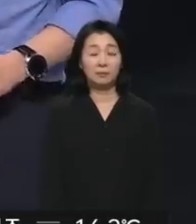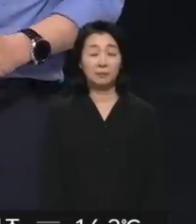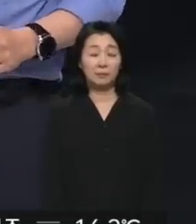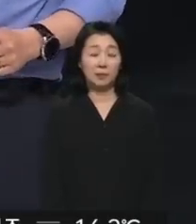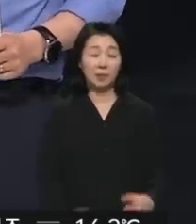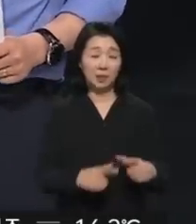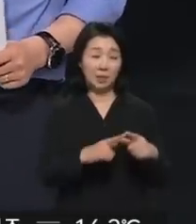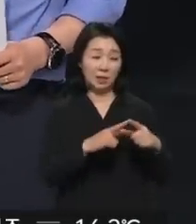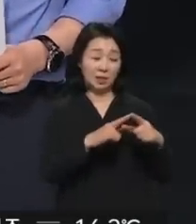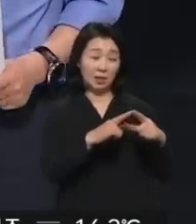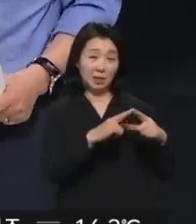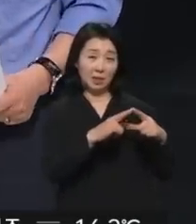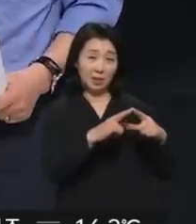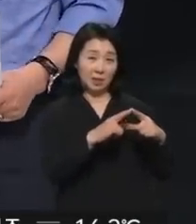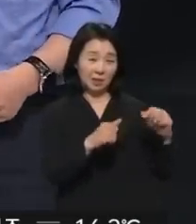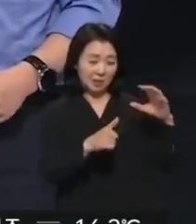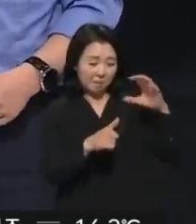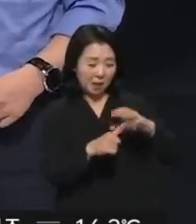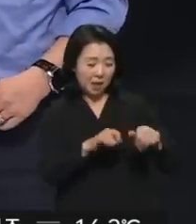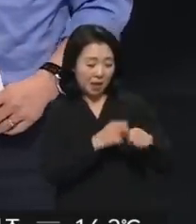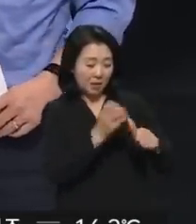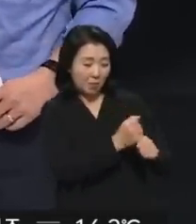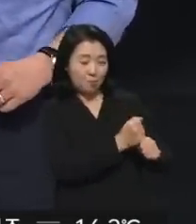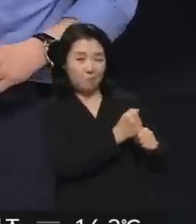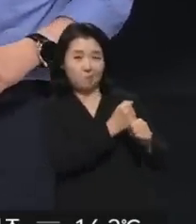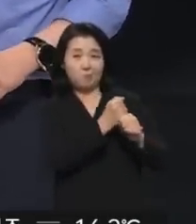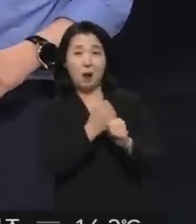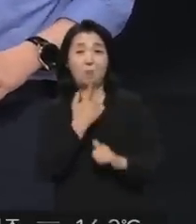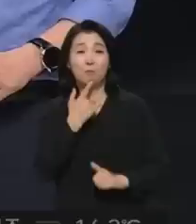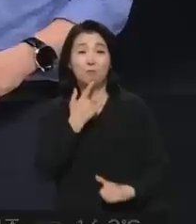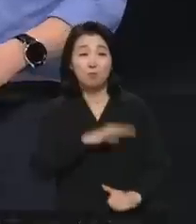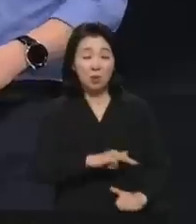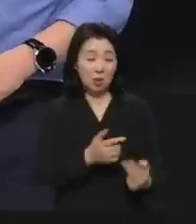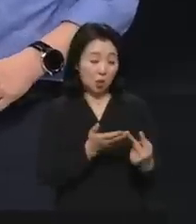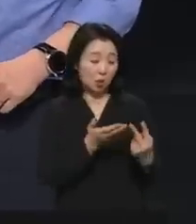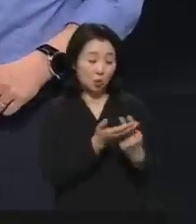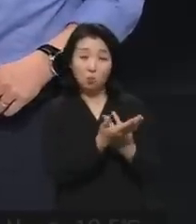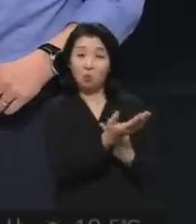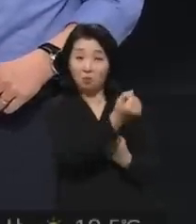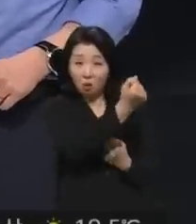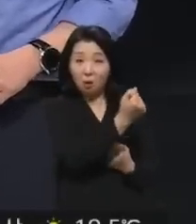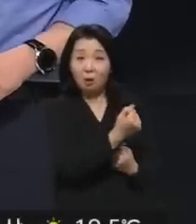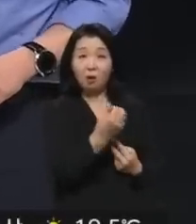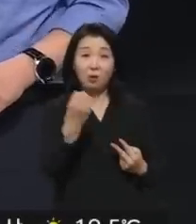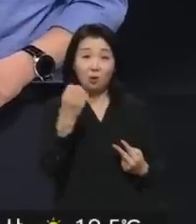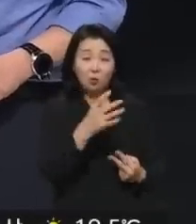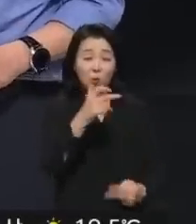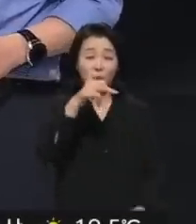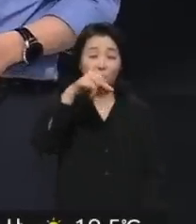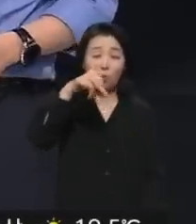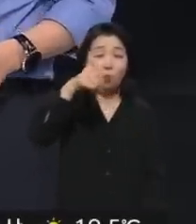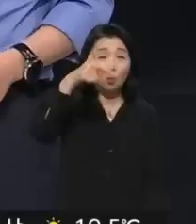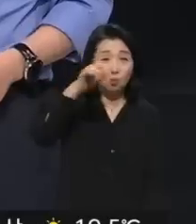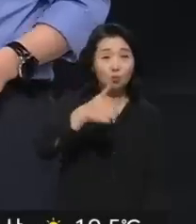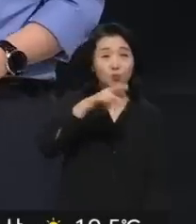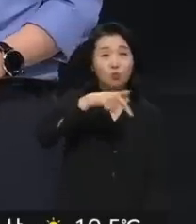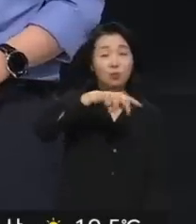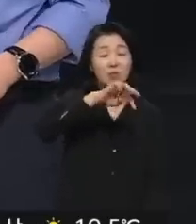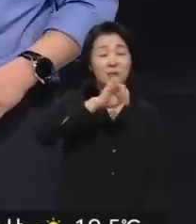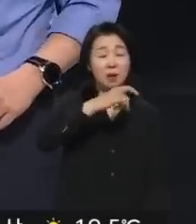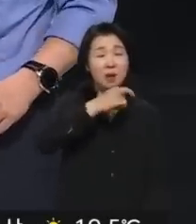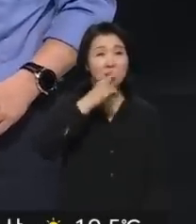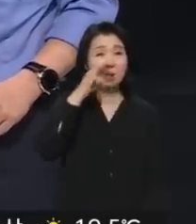일제 강제 동원 부인, 독도 고유 영토 주장, 이번엔 후쿠시마 오염수 방류 문제까지